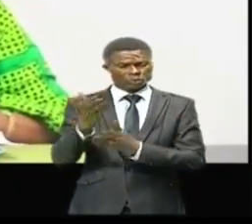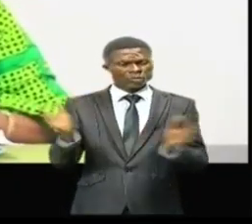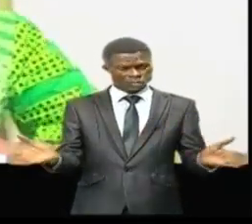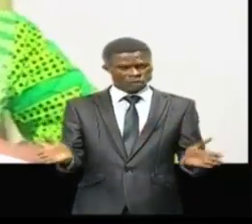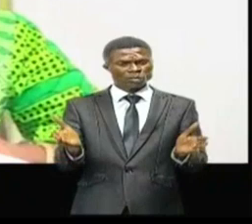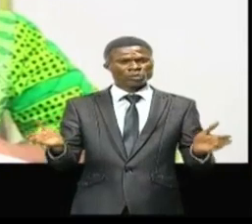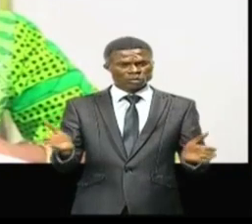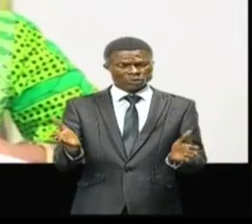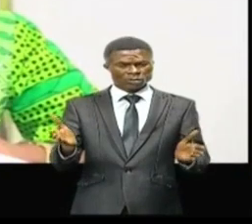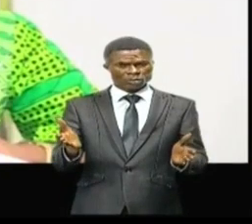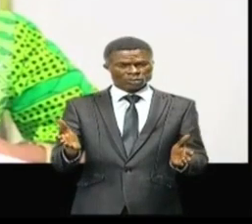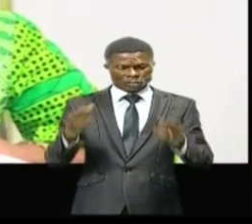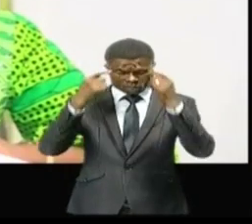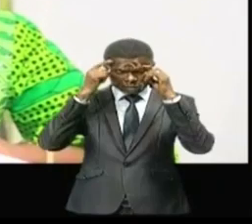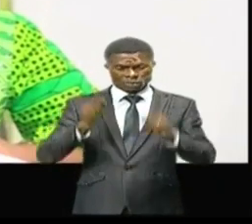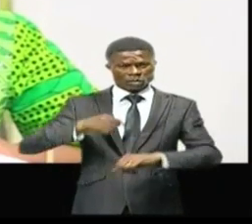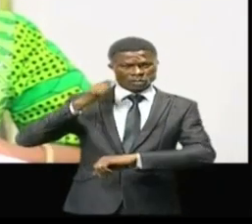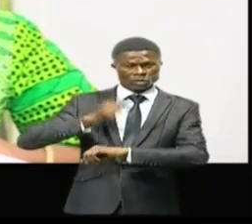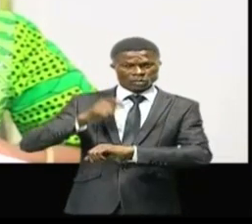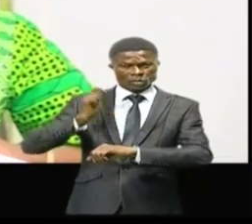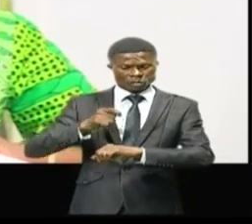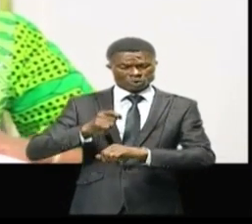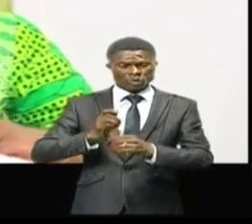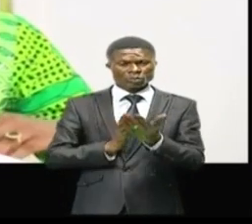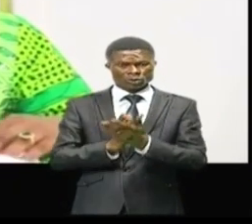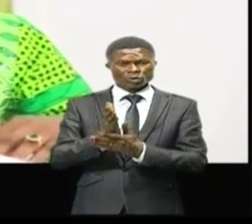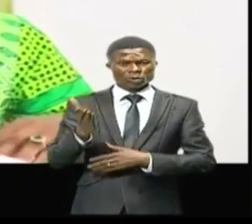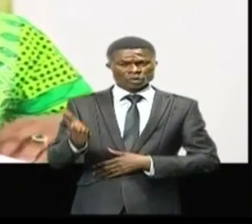renforcés par des décisions de justice irrévocable